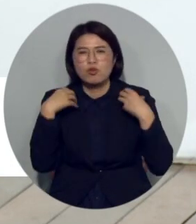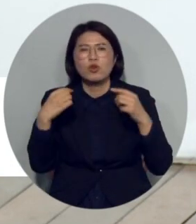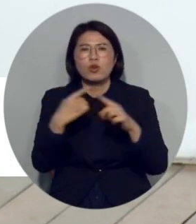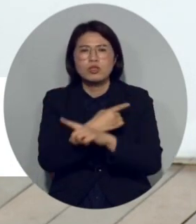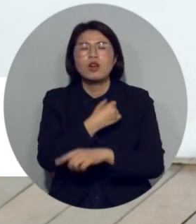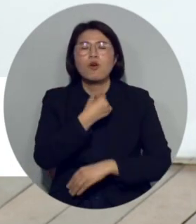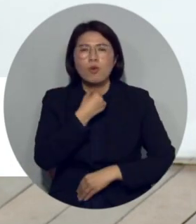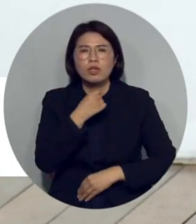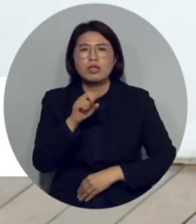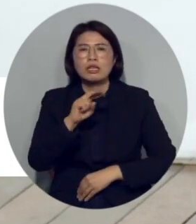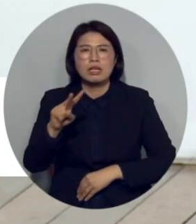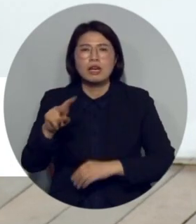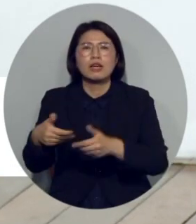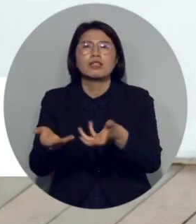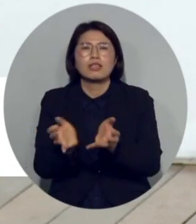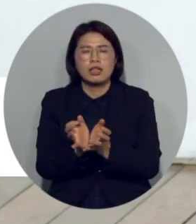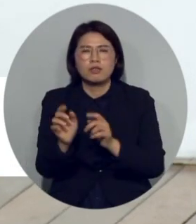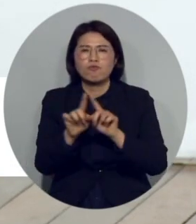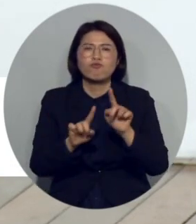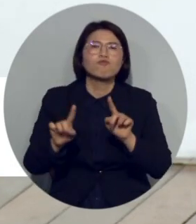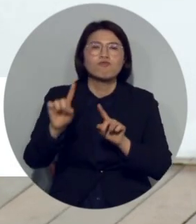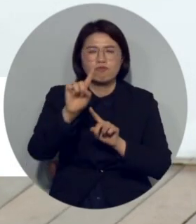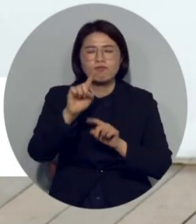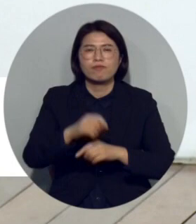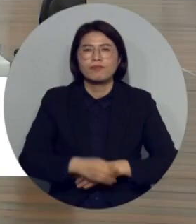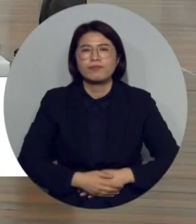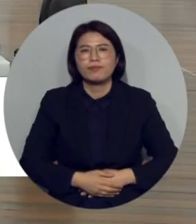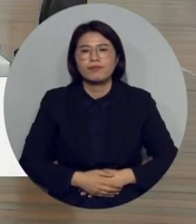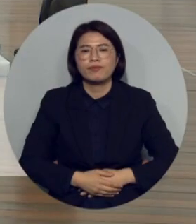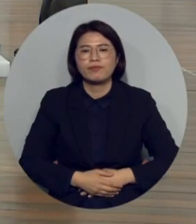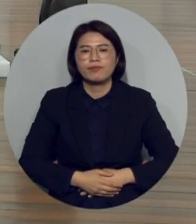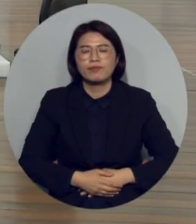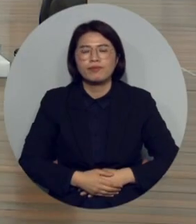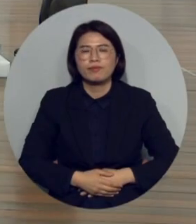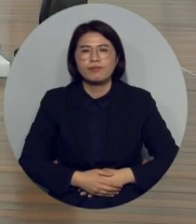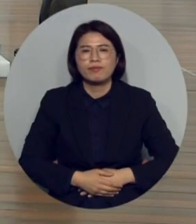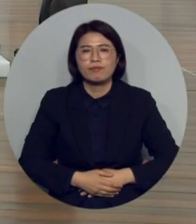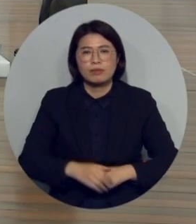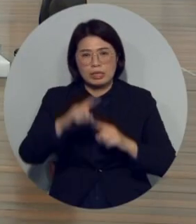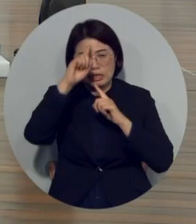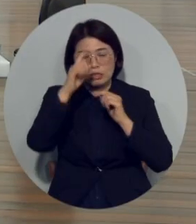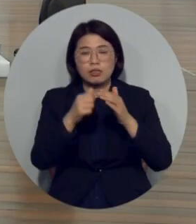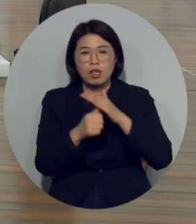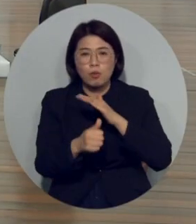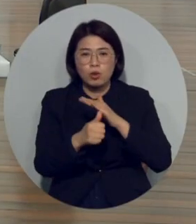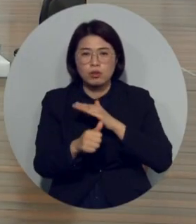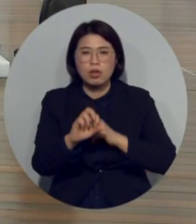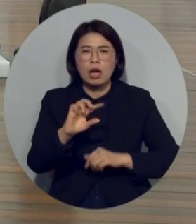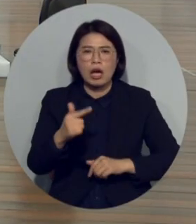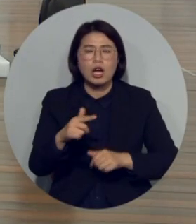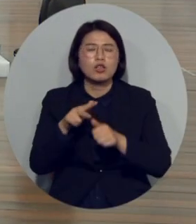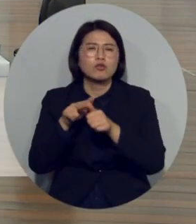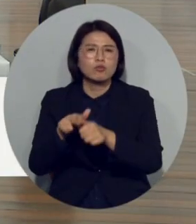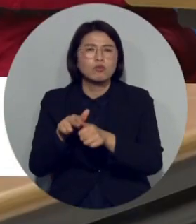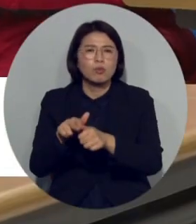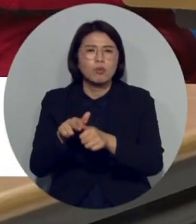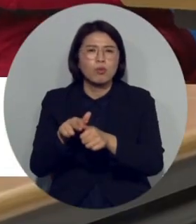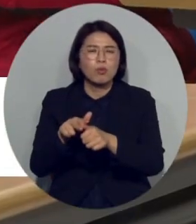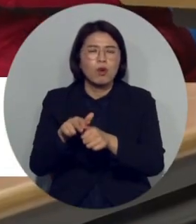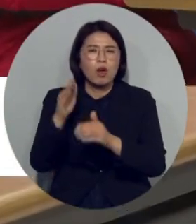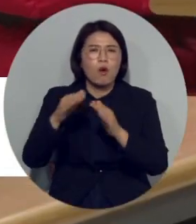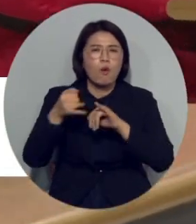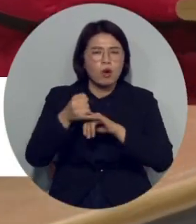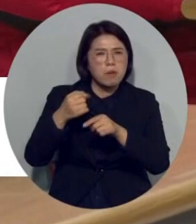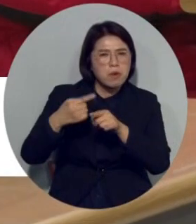저희 범야권이 상당한 우위를 가져간다는 것을 의미합니다. 이준석 대표는 안철수의 공약을 평가해서